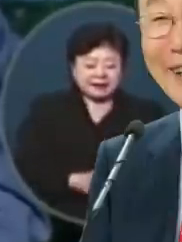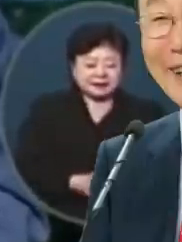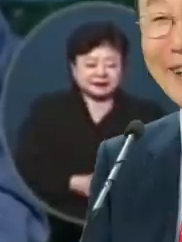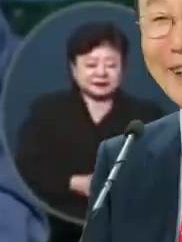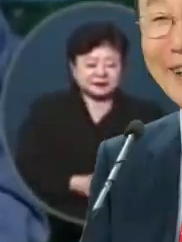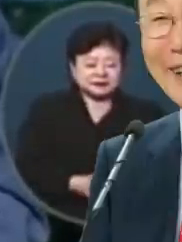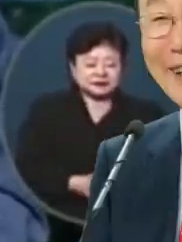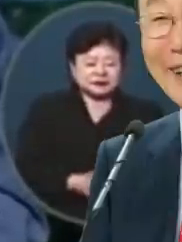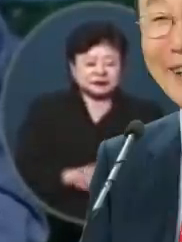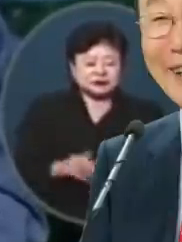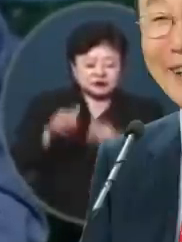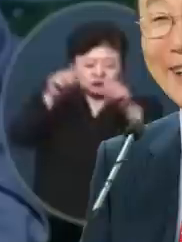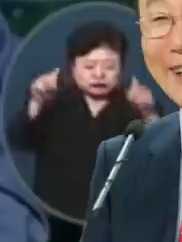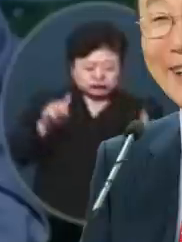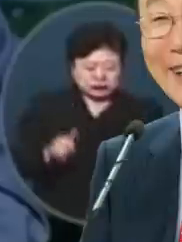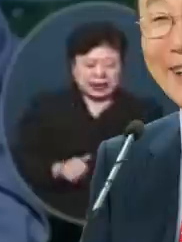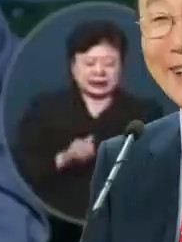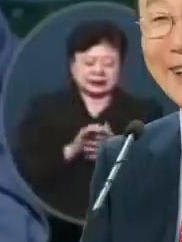우상으로